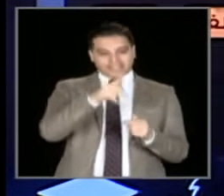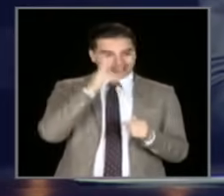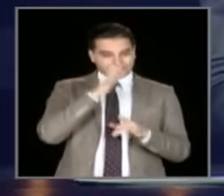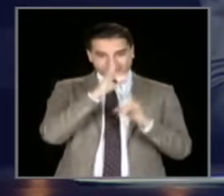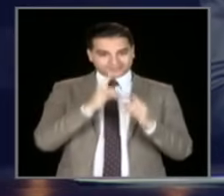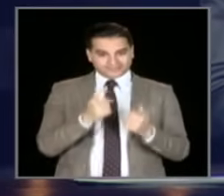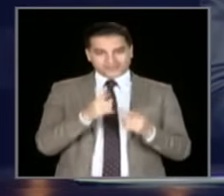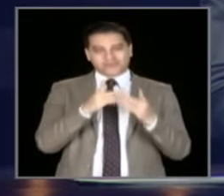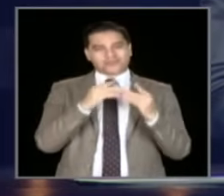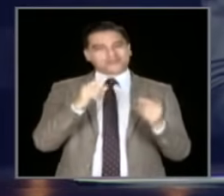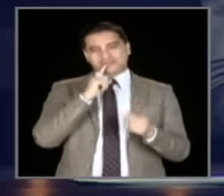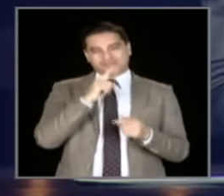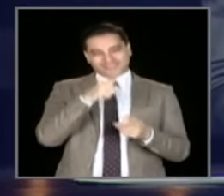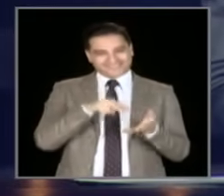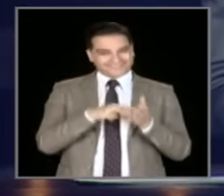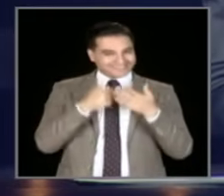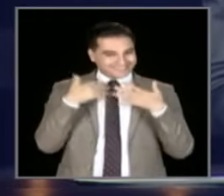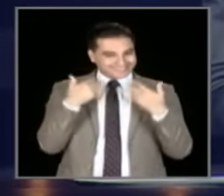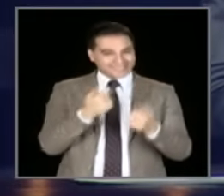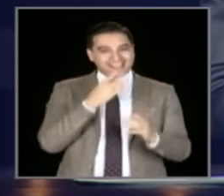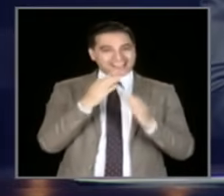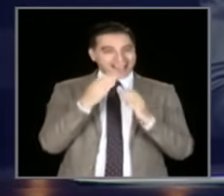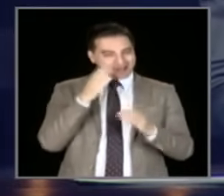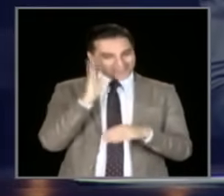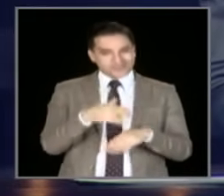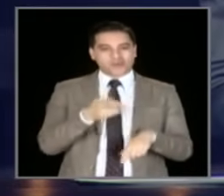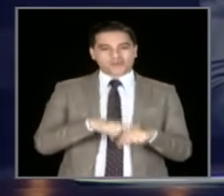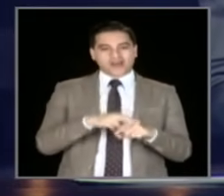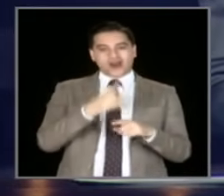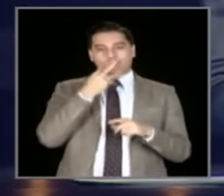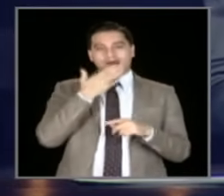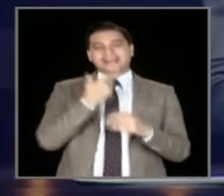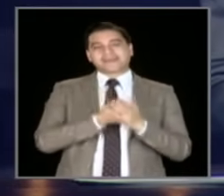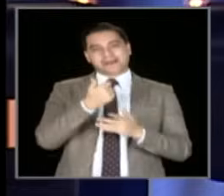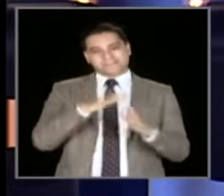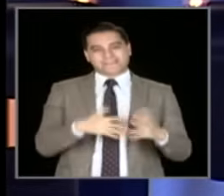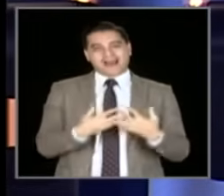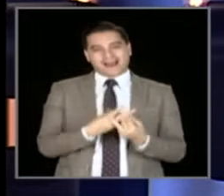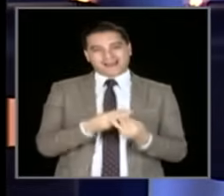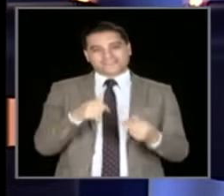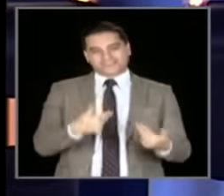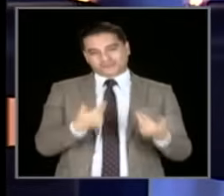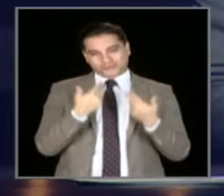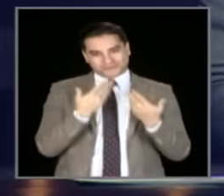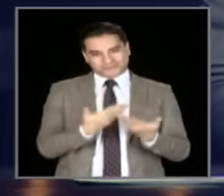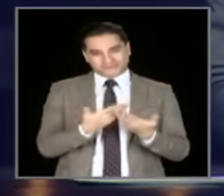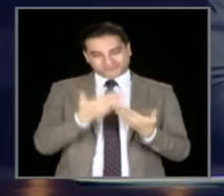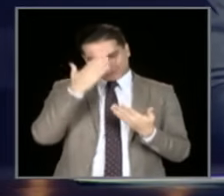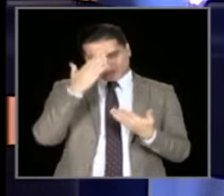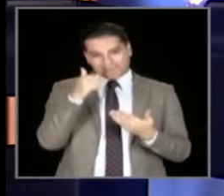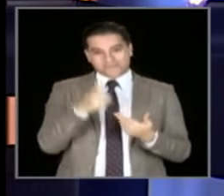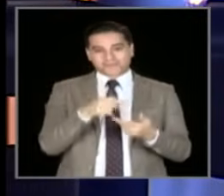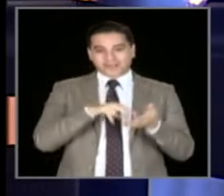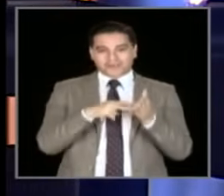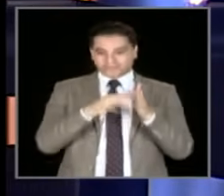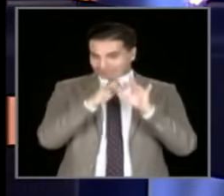لله. بنفتقدك الحقيقة. الله يسلمك. مش بس عشان الإجابات، بنفتقد روحك الجميلة في الحلقة. ميرسي. أخبارك إيه؟